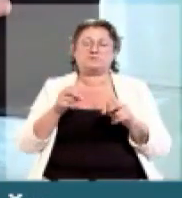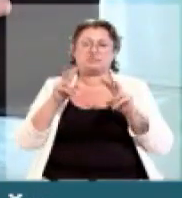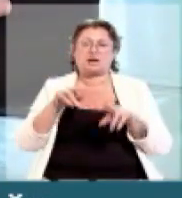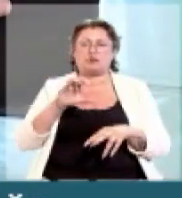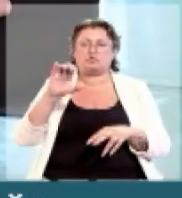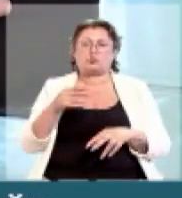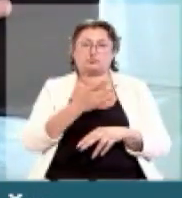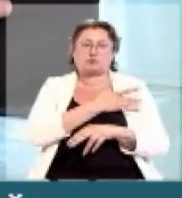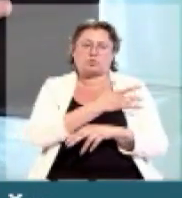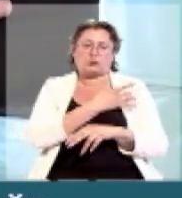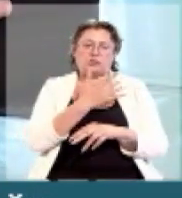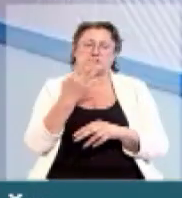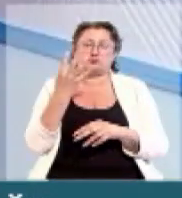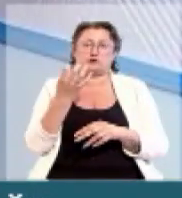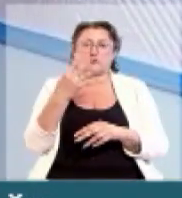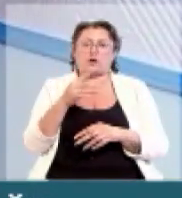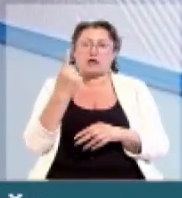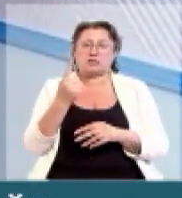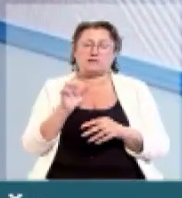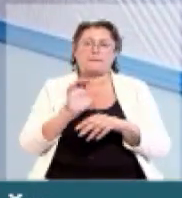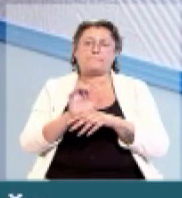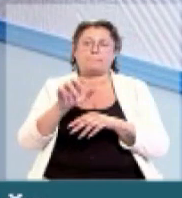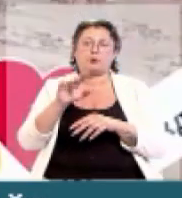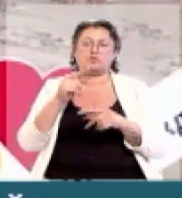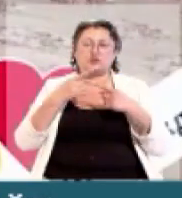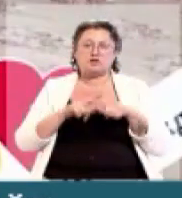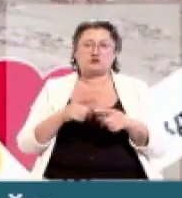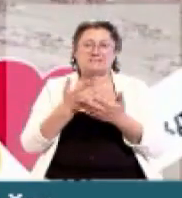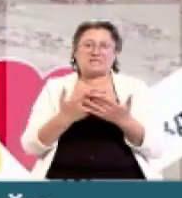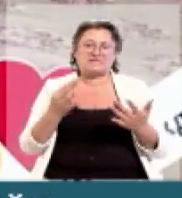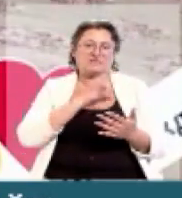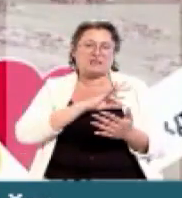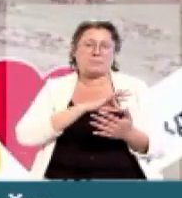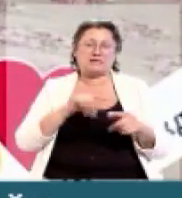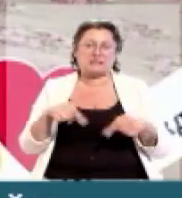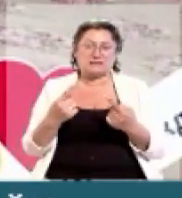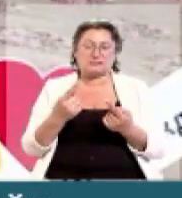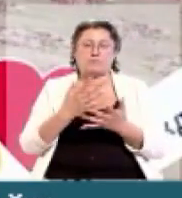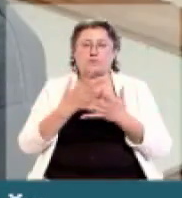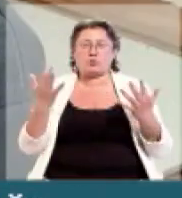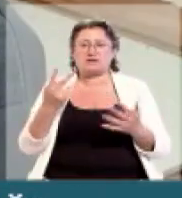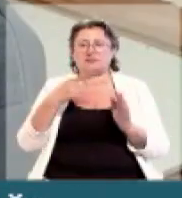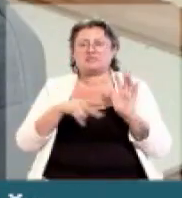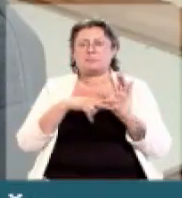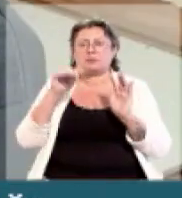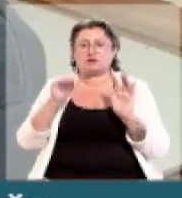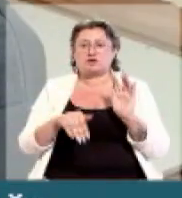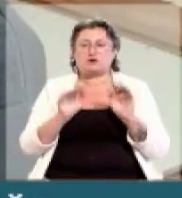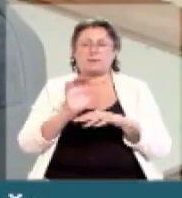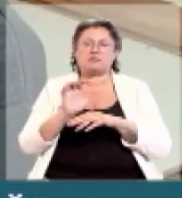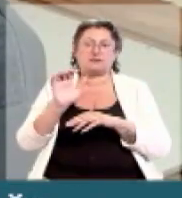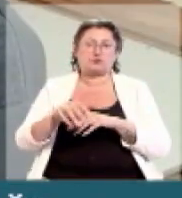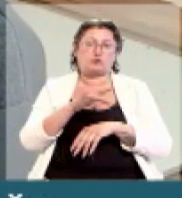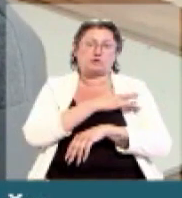специальные социальные услуги, 441 поставщик технических средств реабилитации, более 27 тысяч